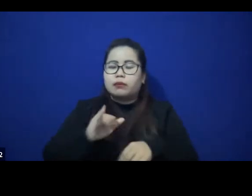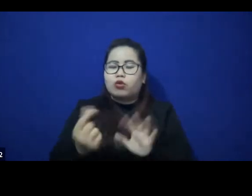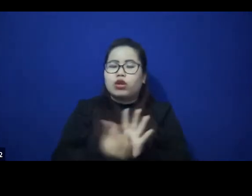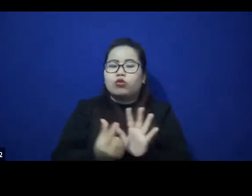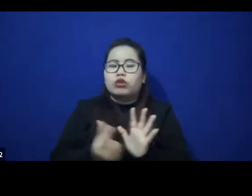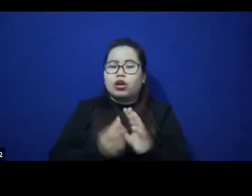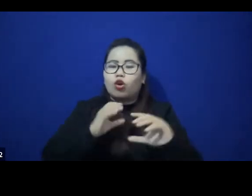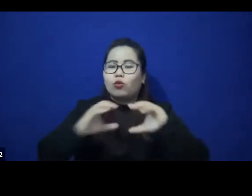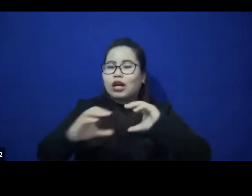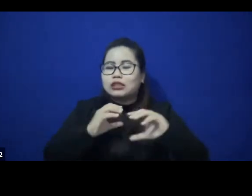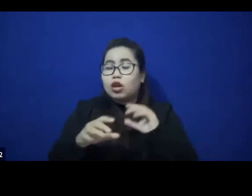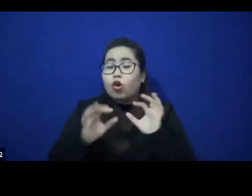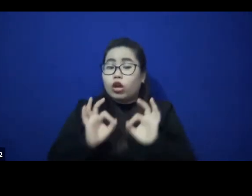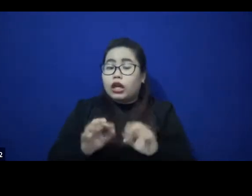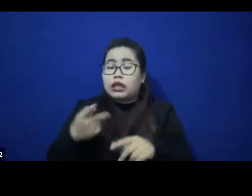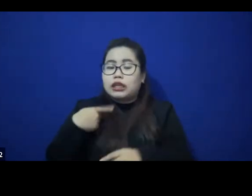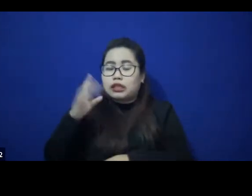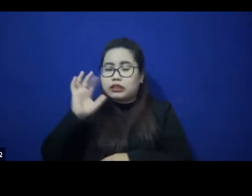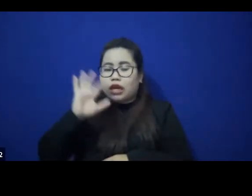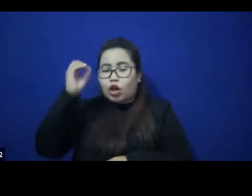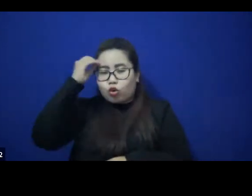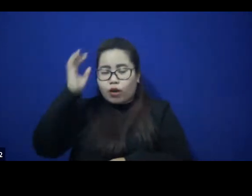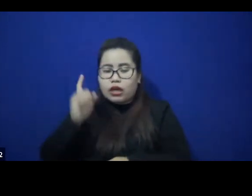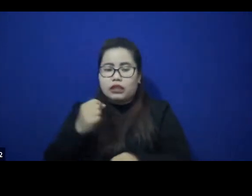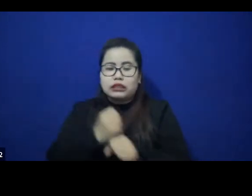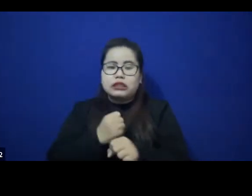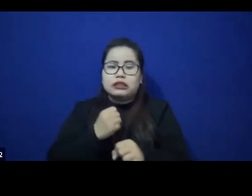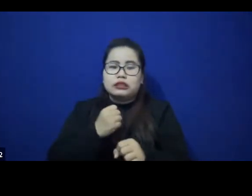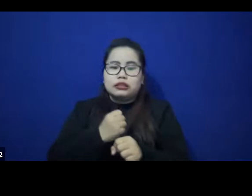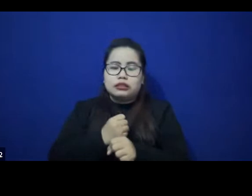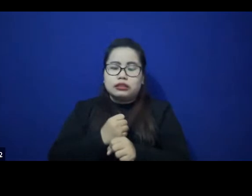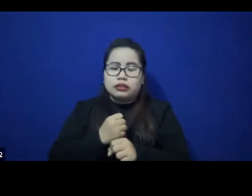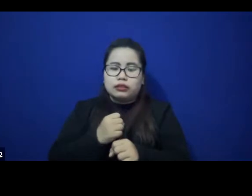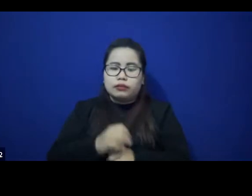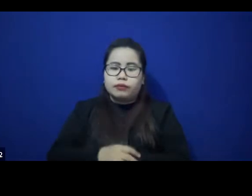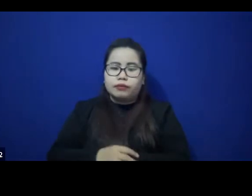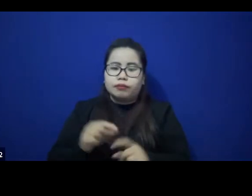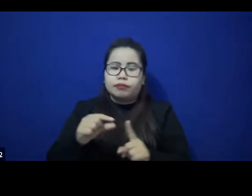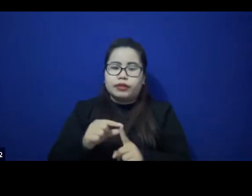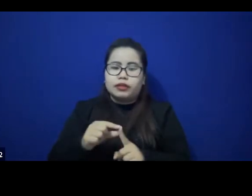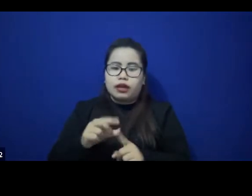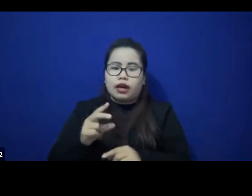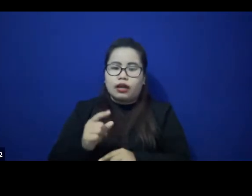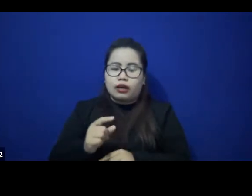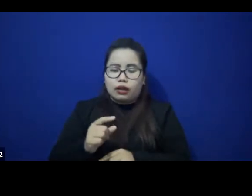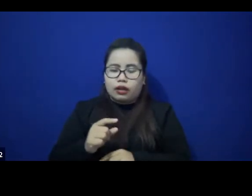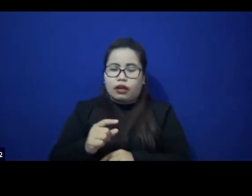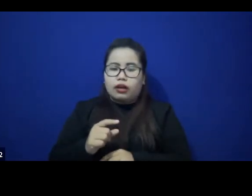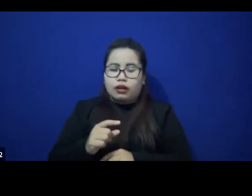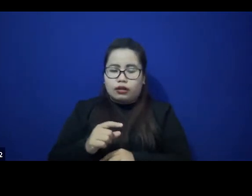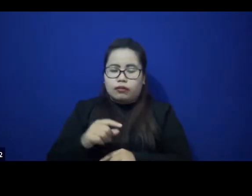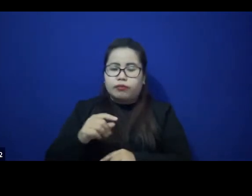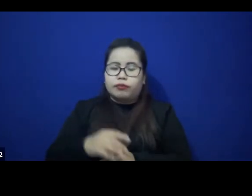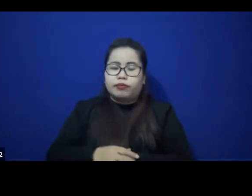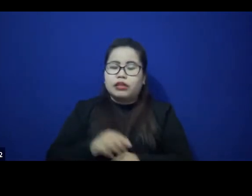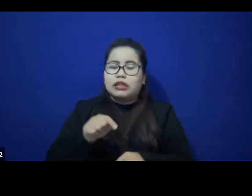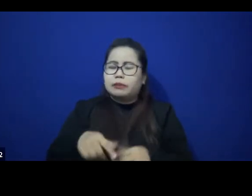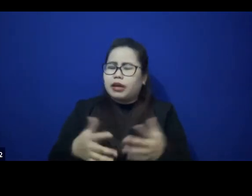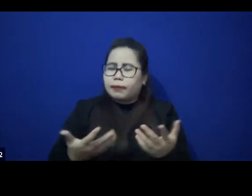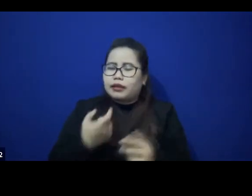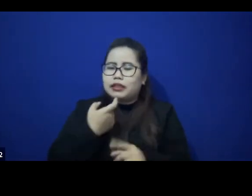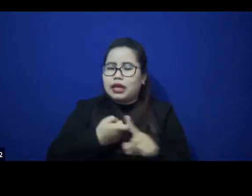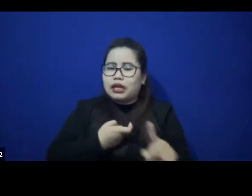juga tidak boleh lupa adanya GDP rg0 journal protection mdi regulations yang diisi oleh